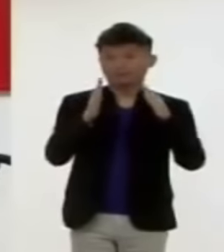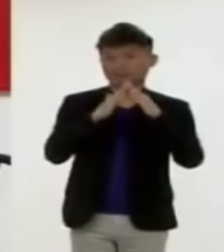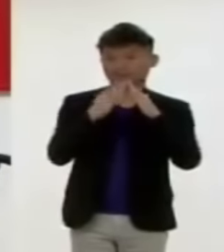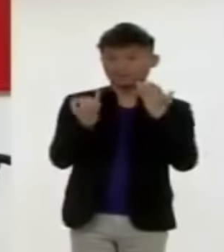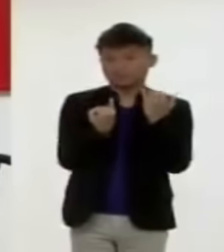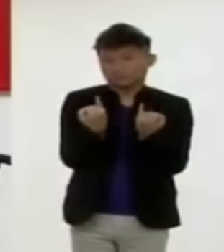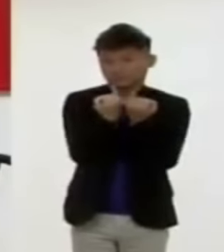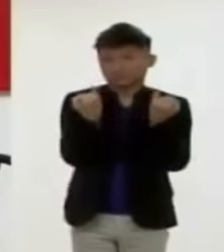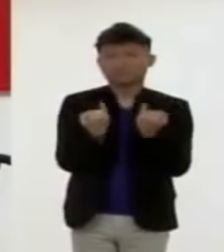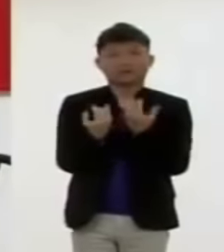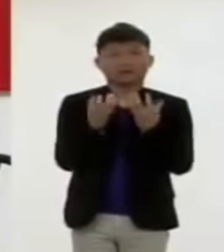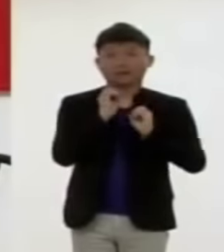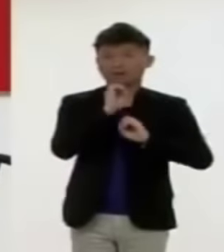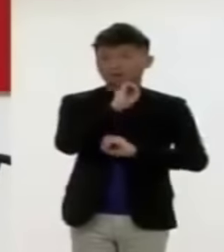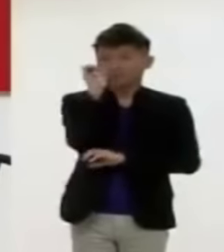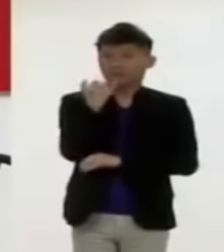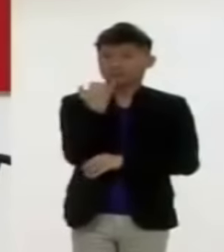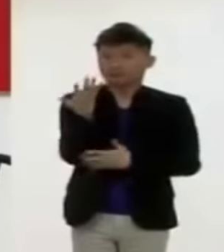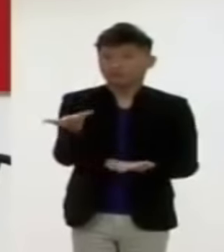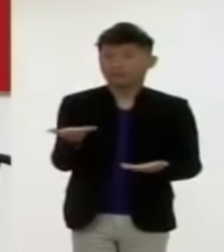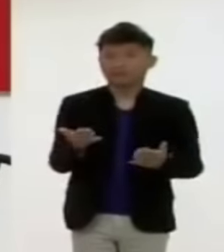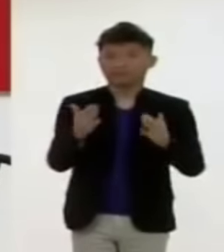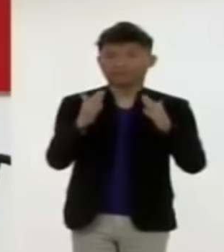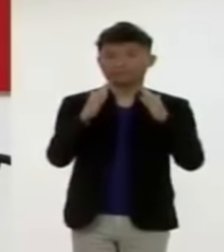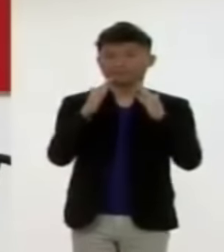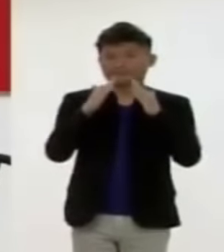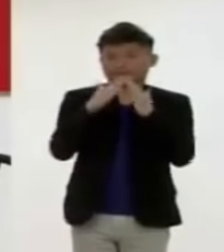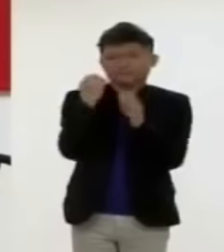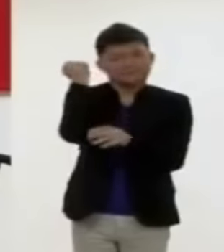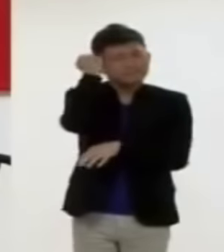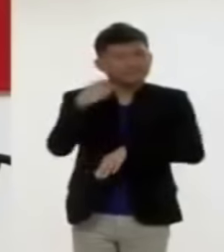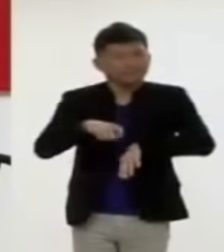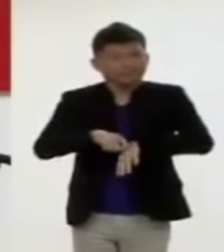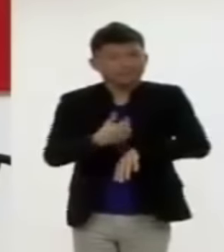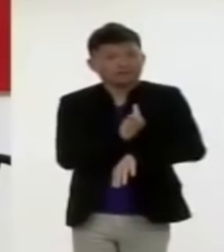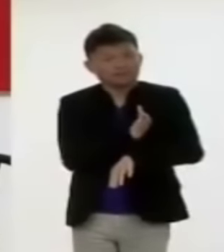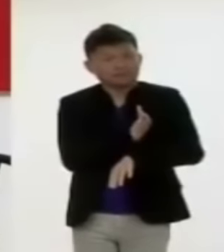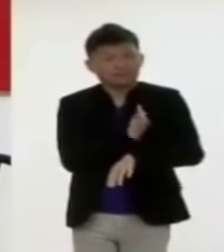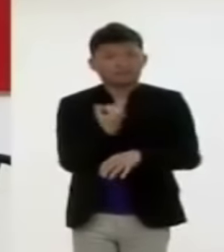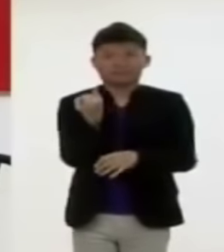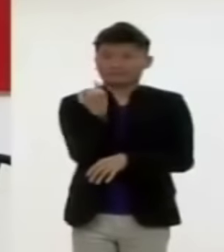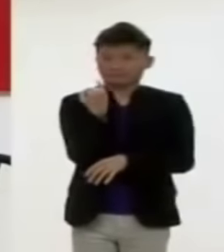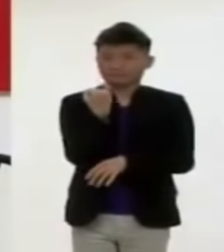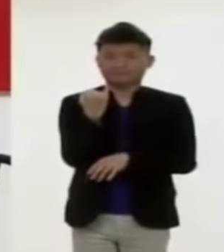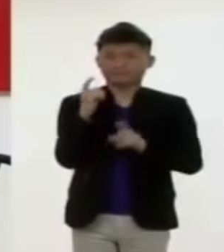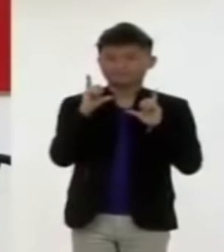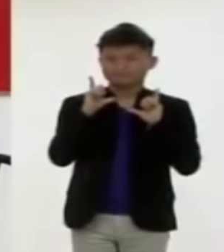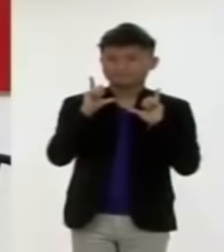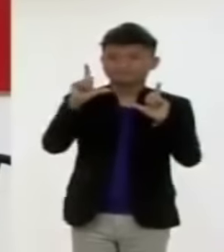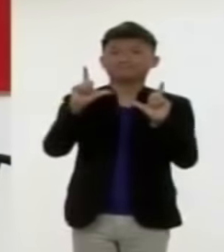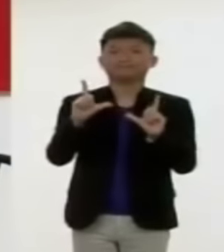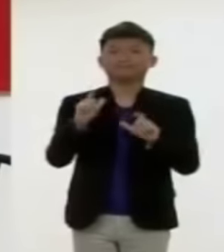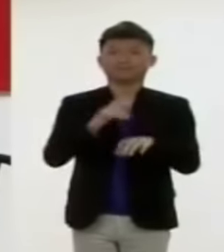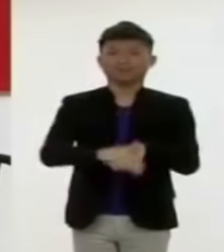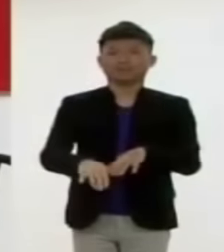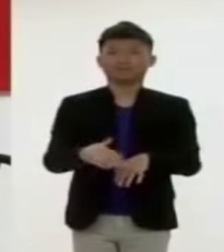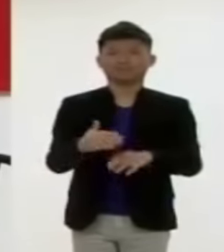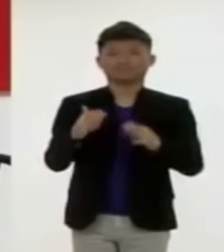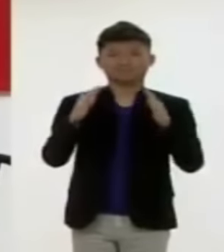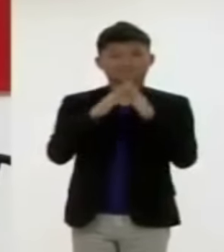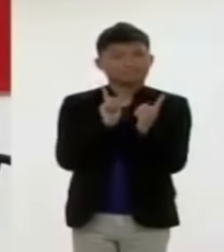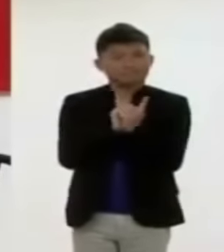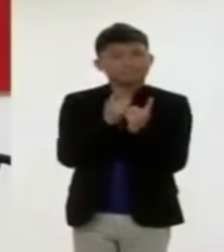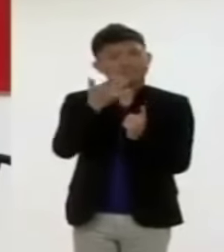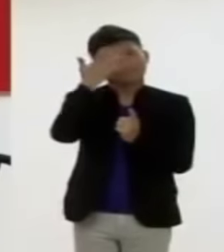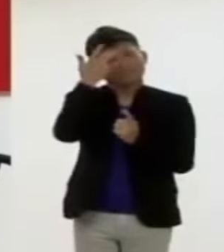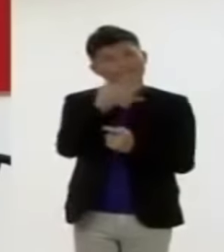性吗？当一个家最辛苦的时候，永远是女性站出来。当一个家最困难的时